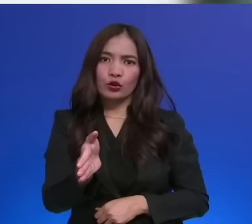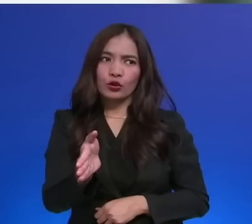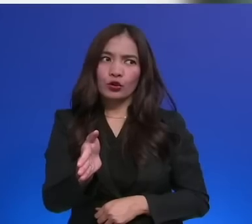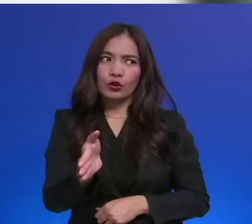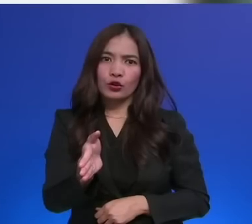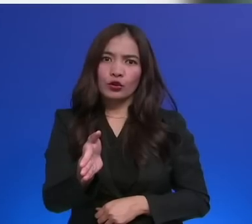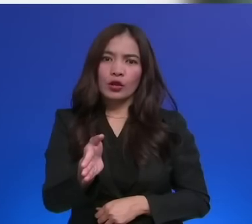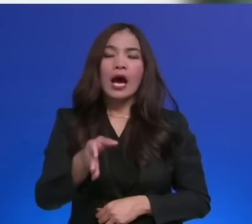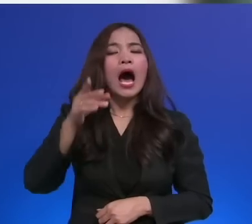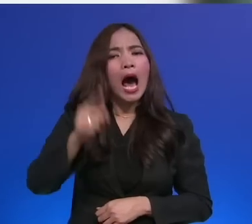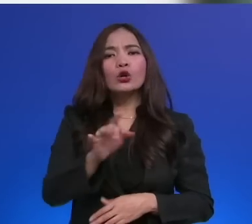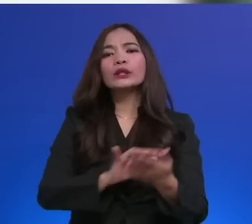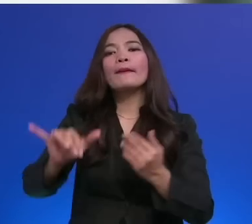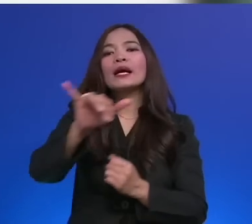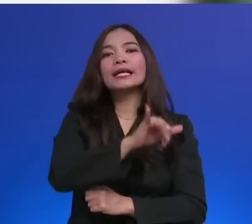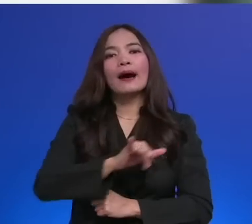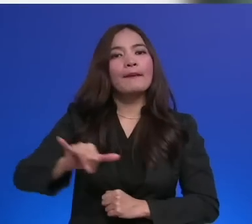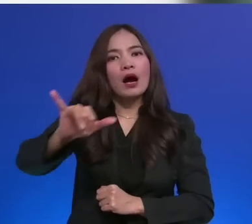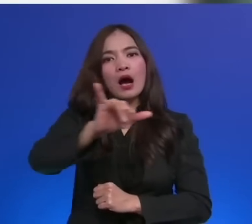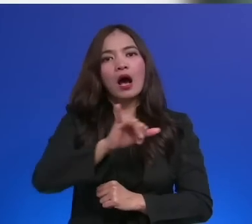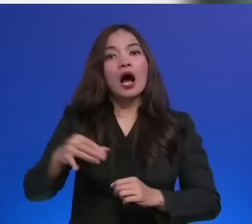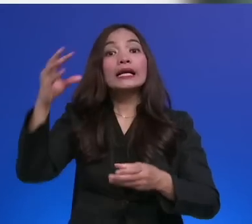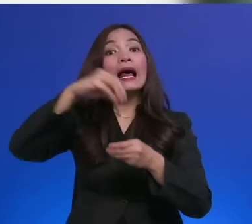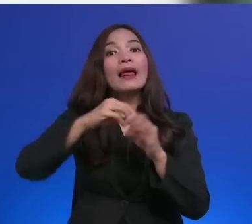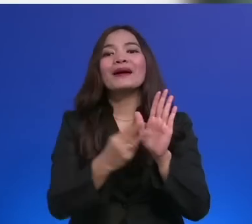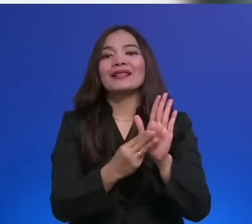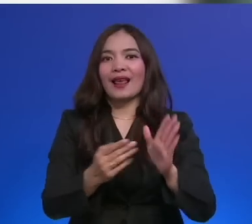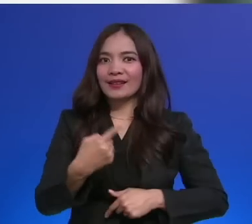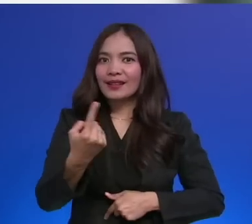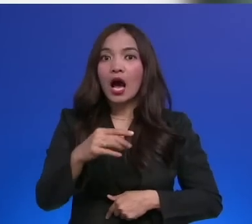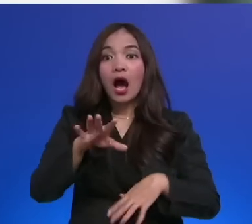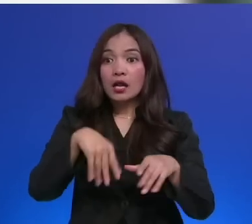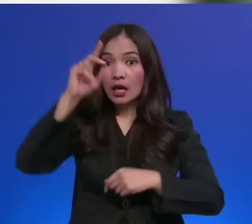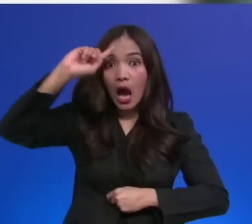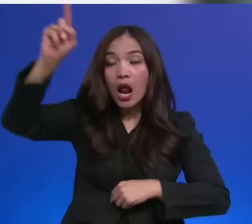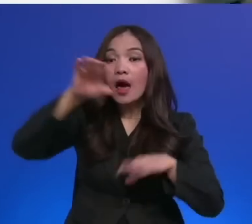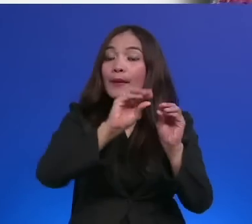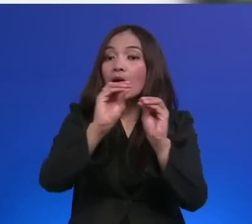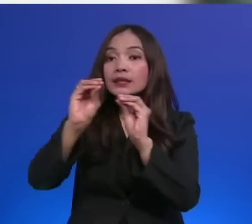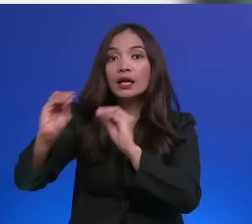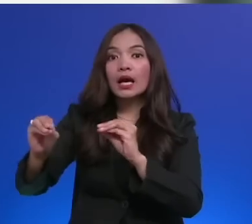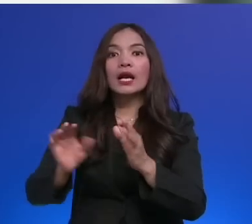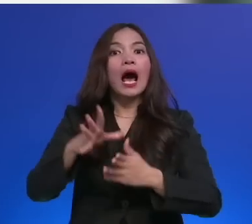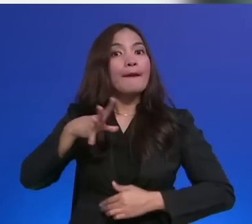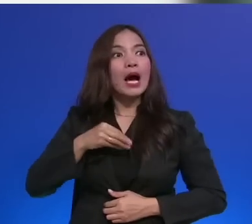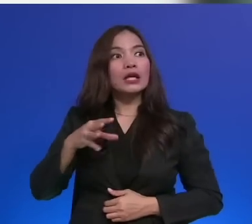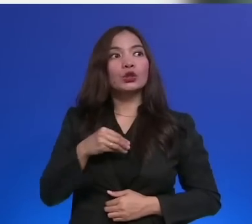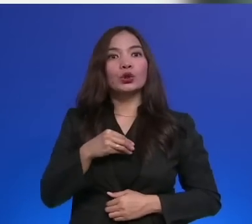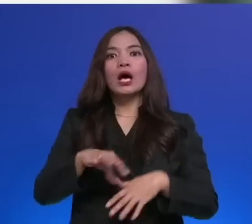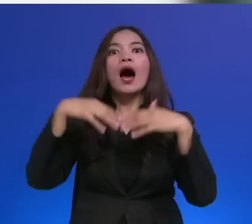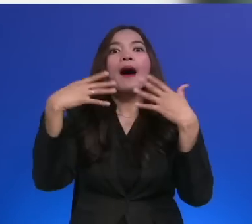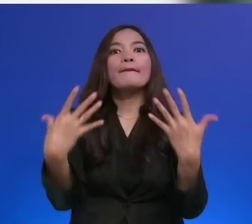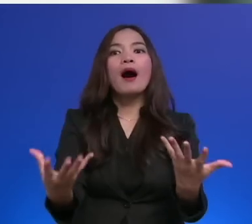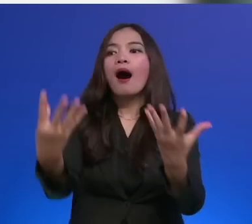Allah harus hadir di situ untuk mengajarkan kepada kita apa maksud pencobaan